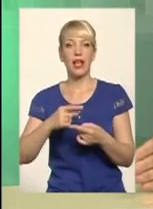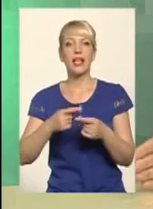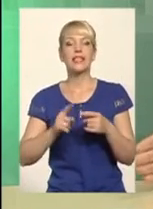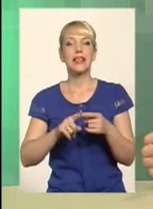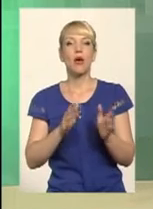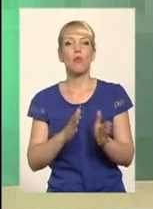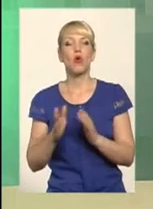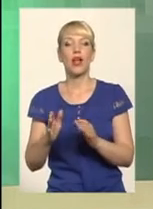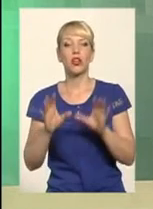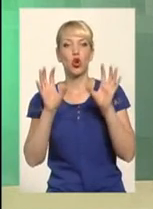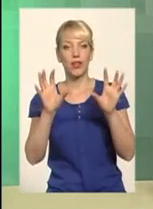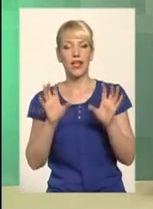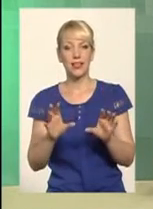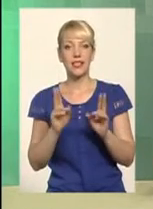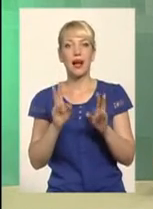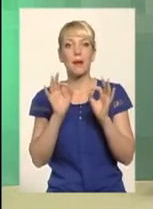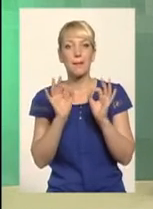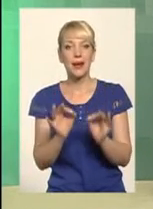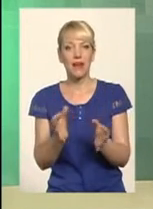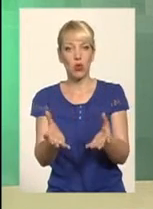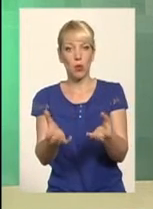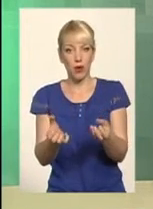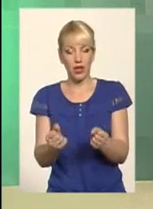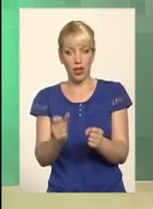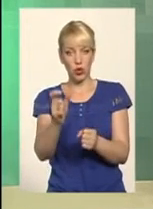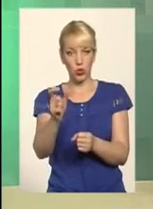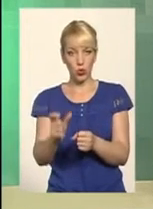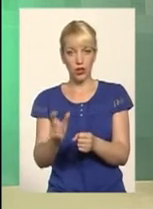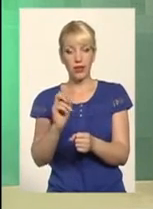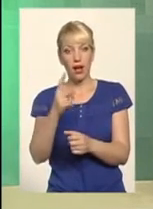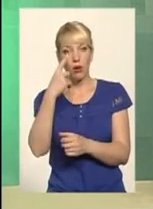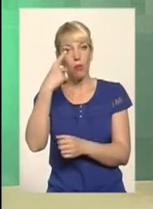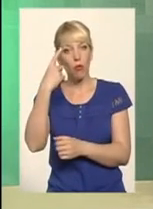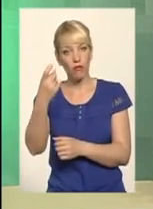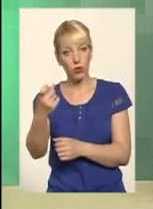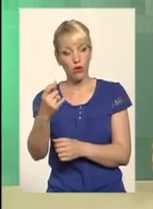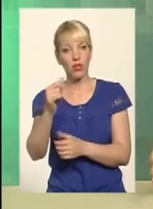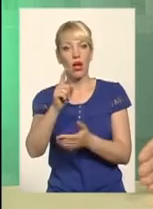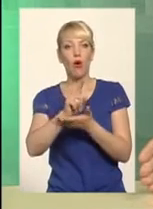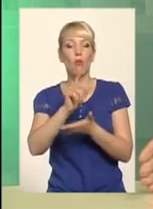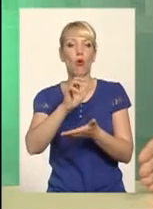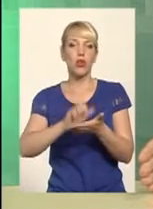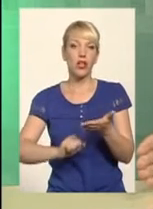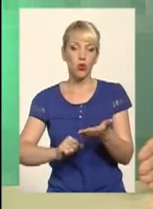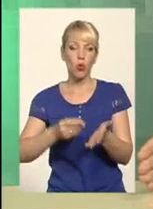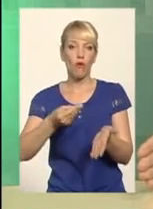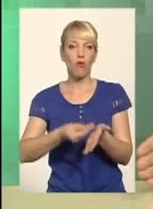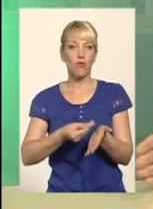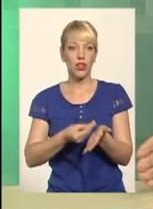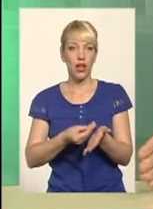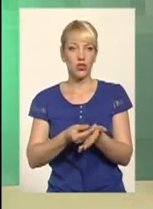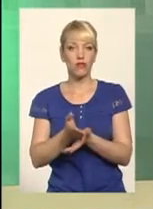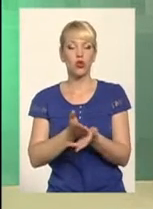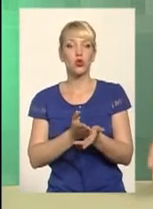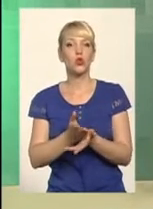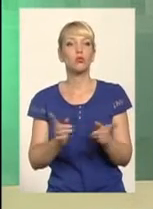легалізації. Це як правильно прийняти працівника, як повідомити орган податкової фінансової служби про